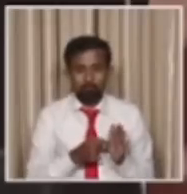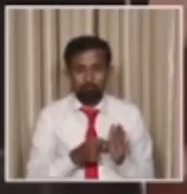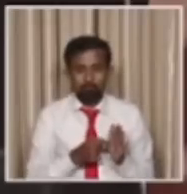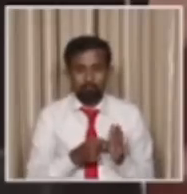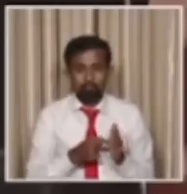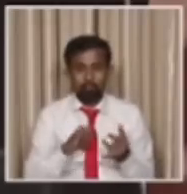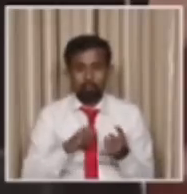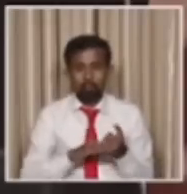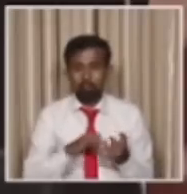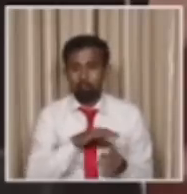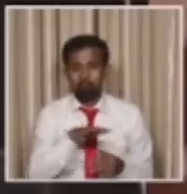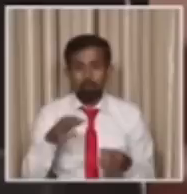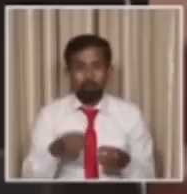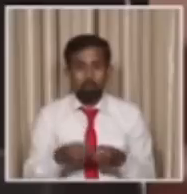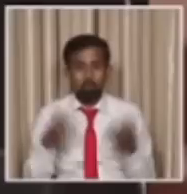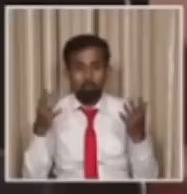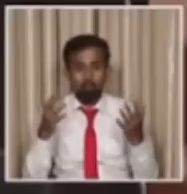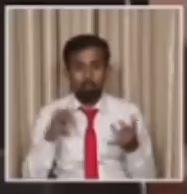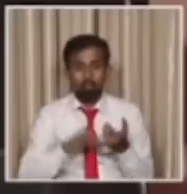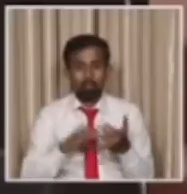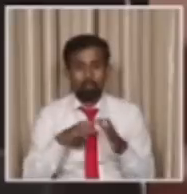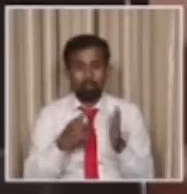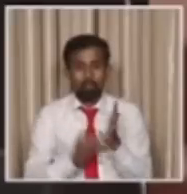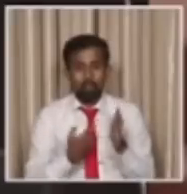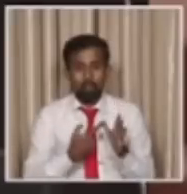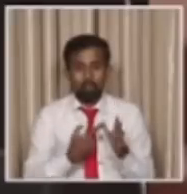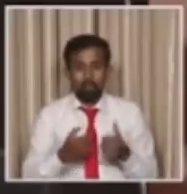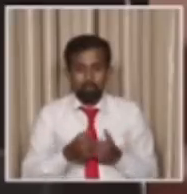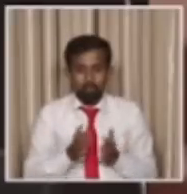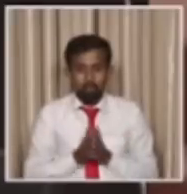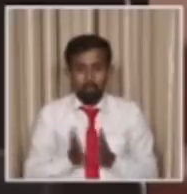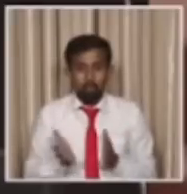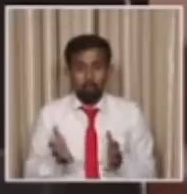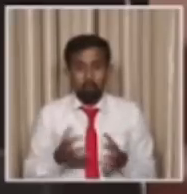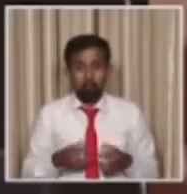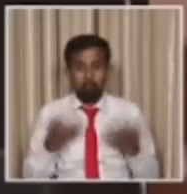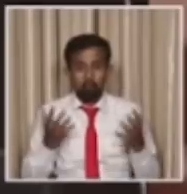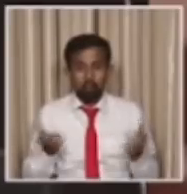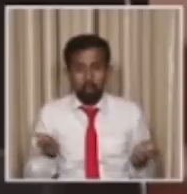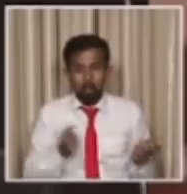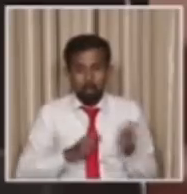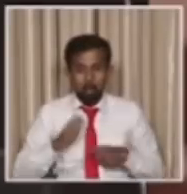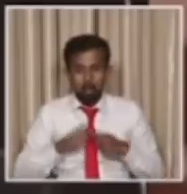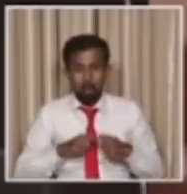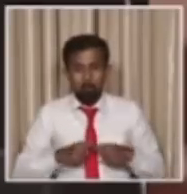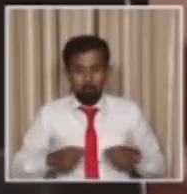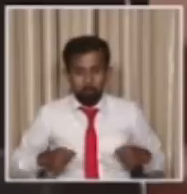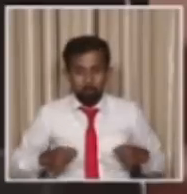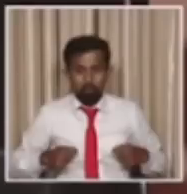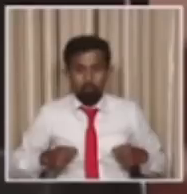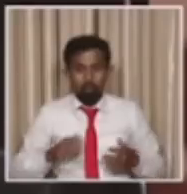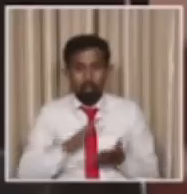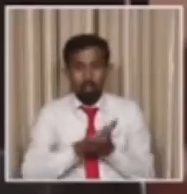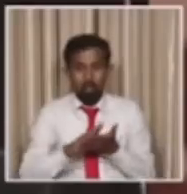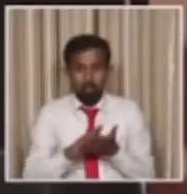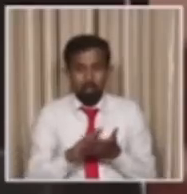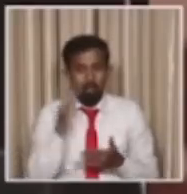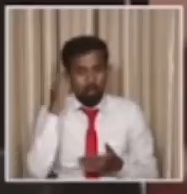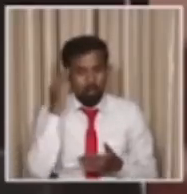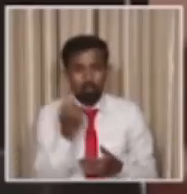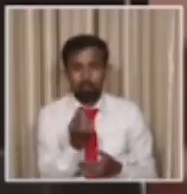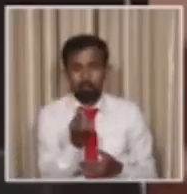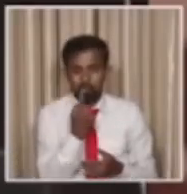සයින මඳු ප්‍රහාරයේ අවස්ථාවේදී සාරා ජස්මින් මරාගෙන මැරෙන ඇඳුම් කට්ටලයක් පැලඳ සිටි බවට හාදියා සඳහන් කර